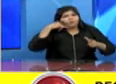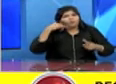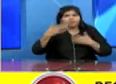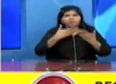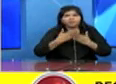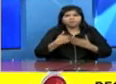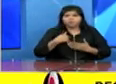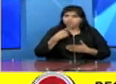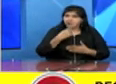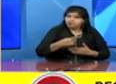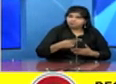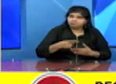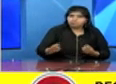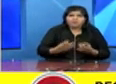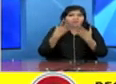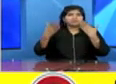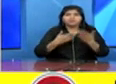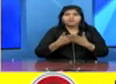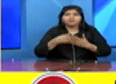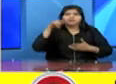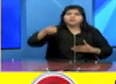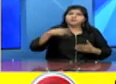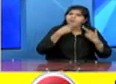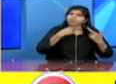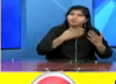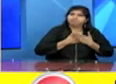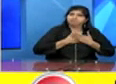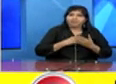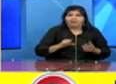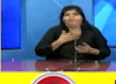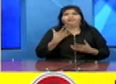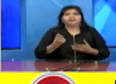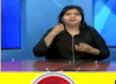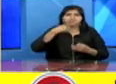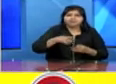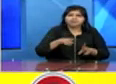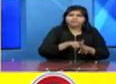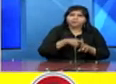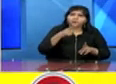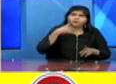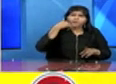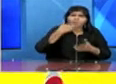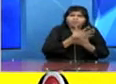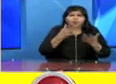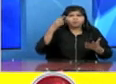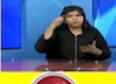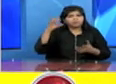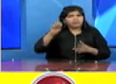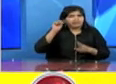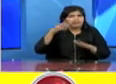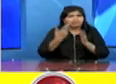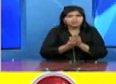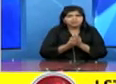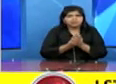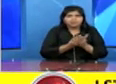उनका उत्साह भी बढ़ाया है और उनसे बातें करके मेरा भी उत्साह बढ़ा है। मैंने उनसे बहुत कुछ सीखा है।